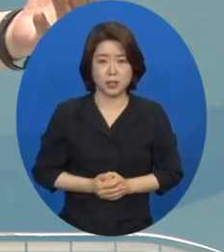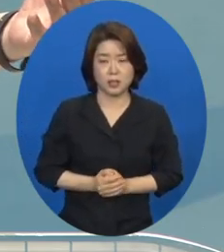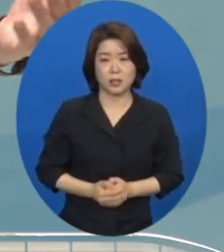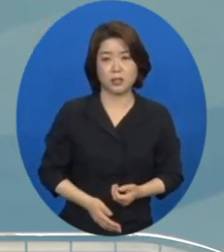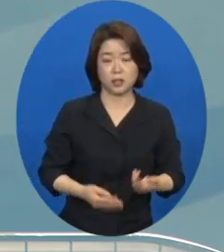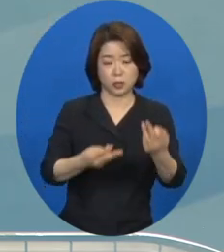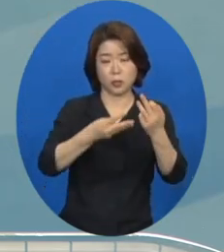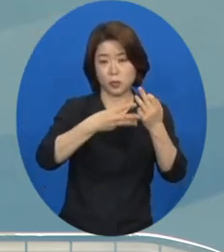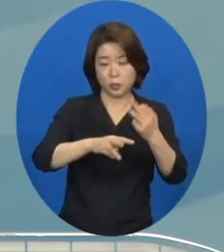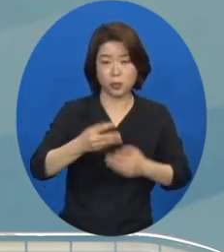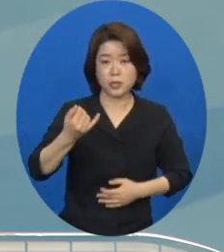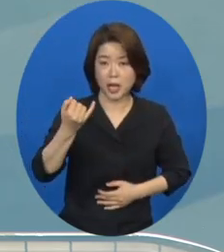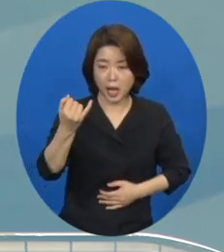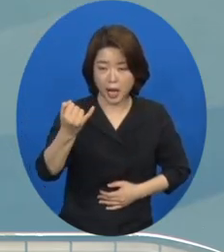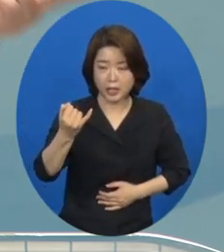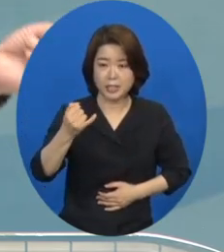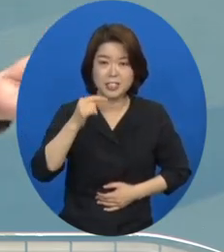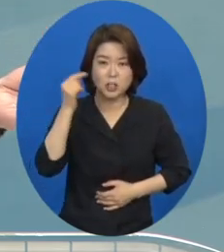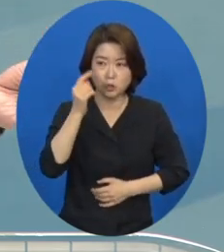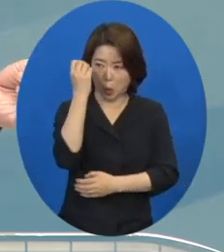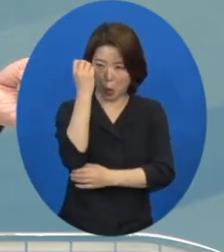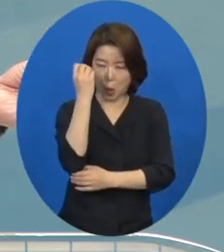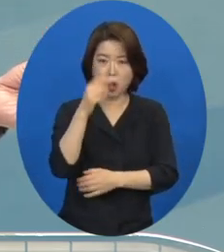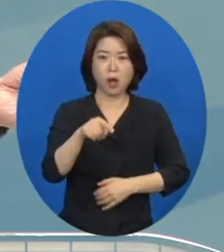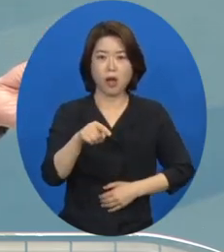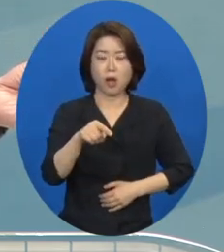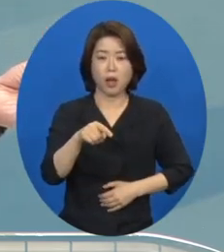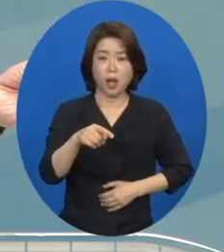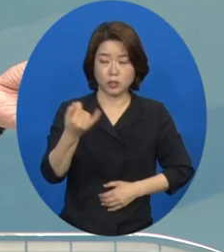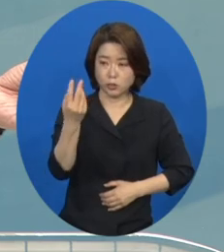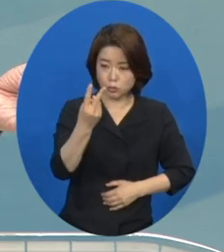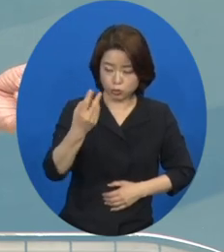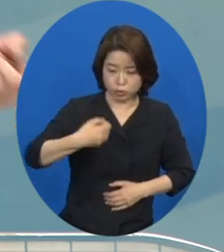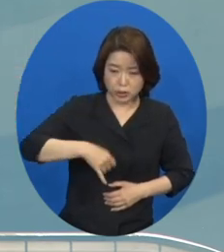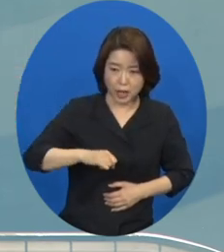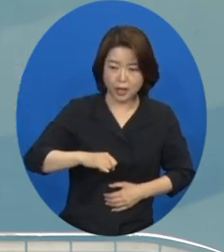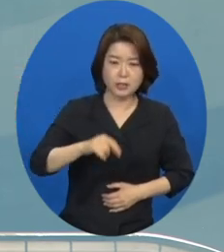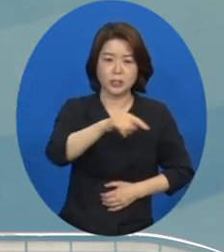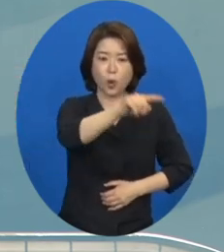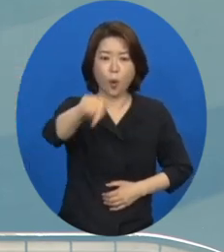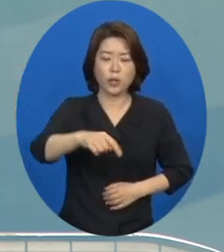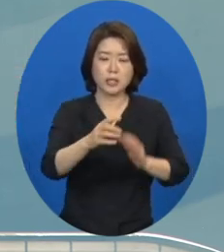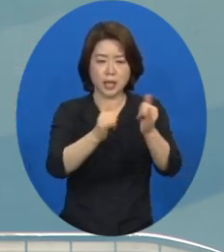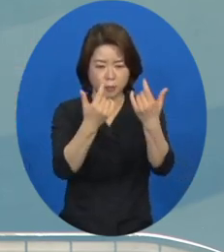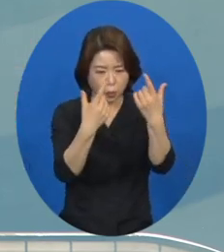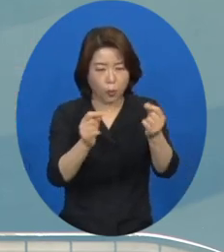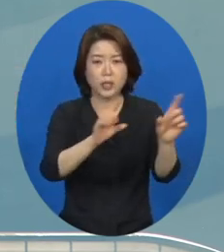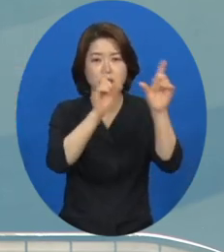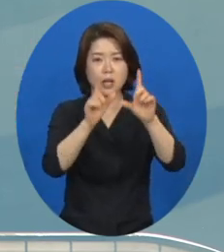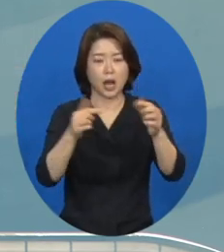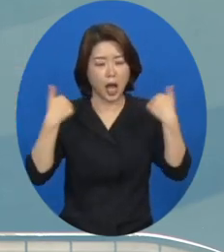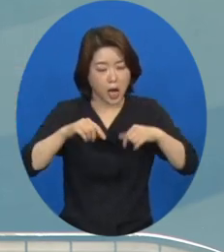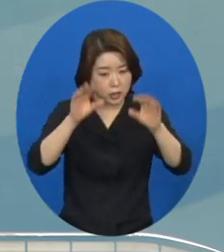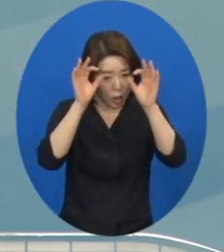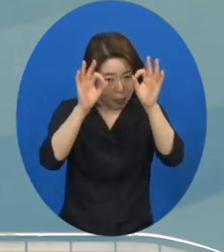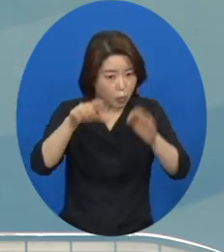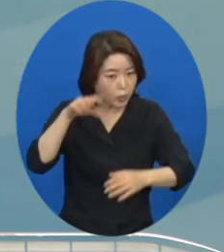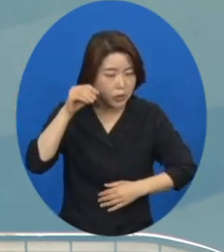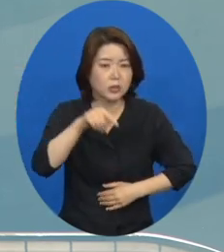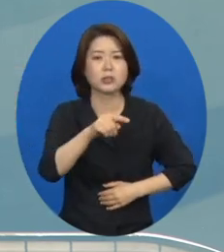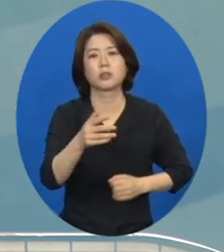되죠. 롯의 두 딸은 완전히 소돔 사람처럼 살게 돼요. 늘 보고 들은 것 때문이에요.